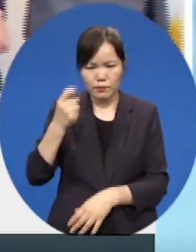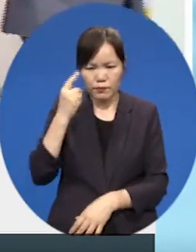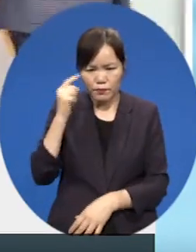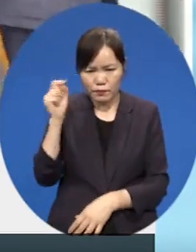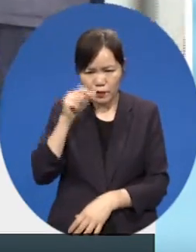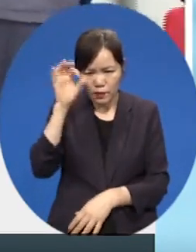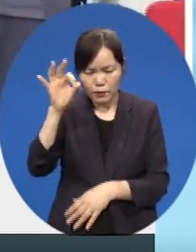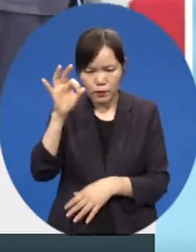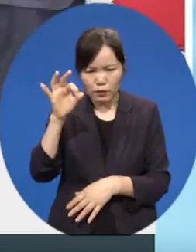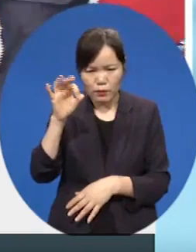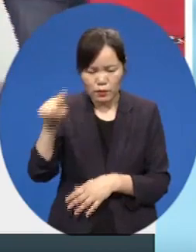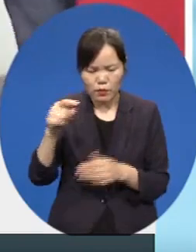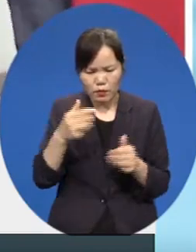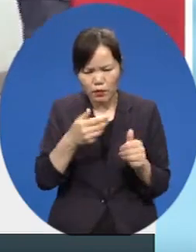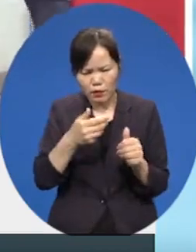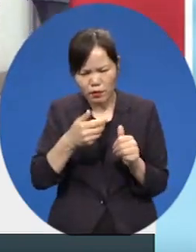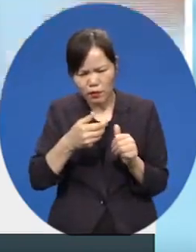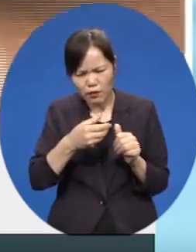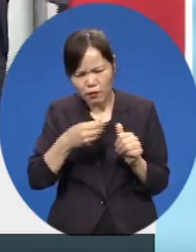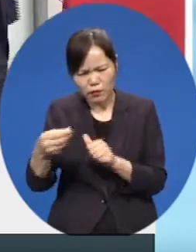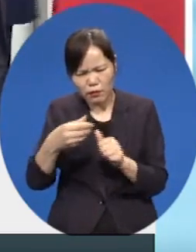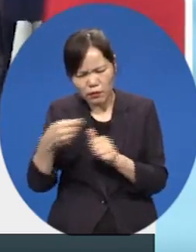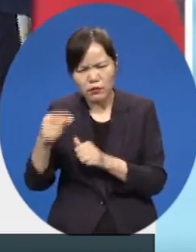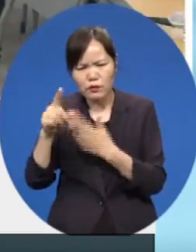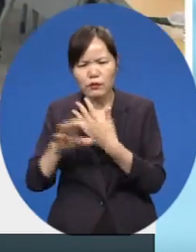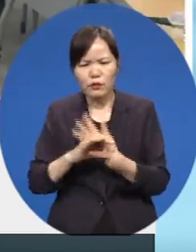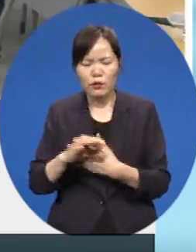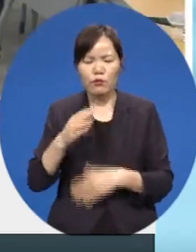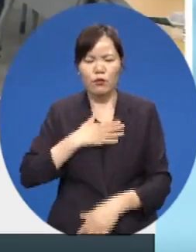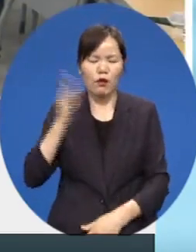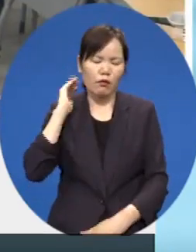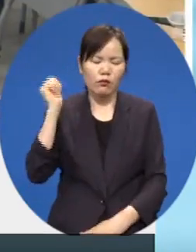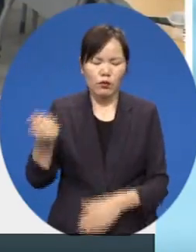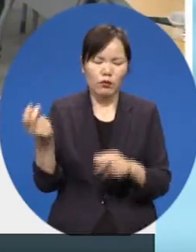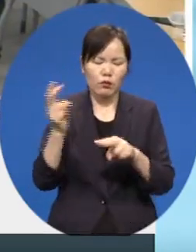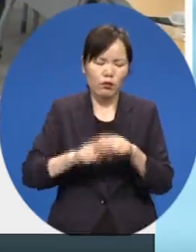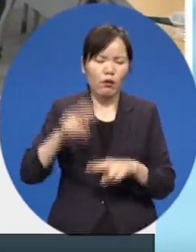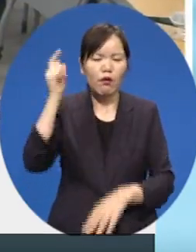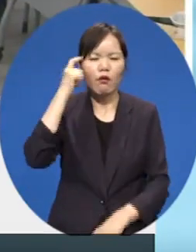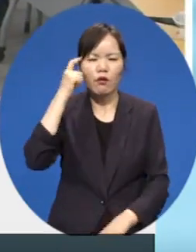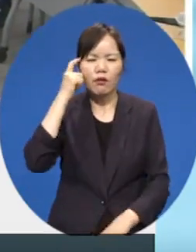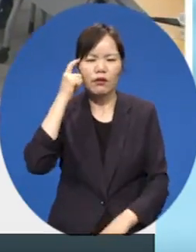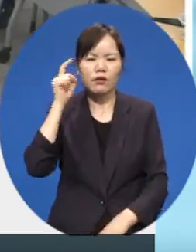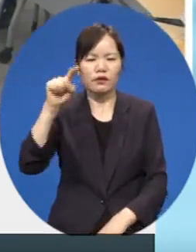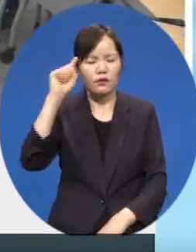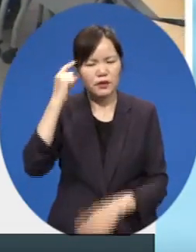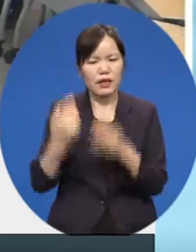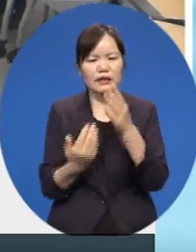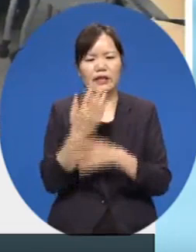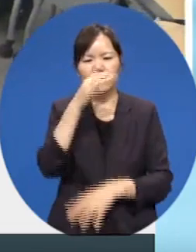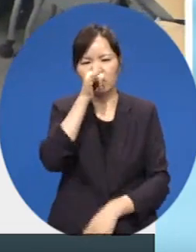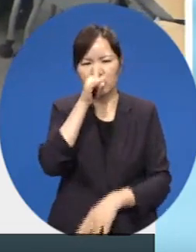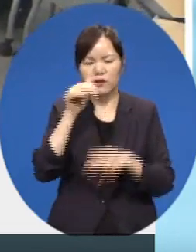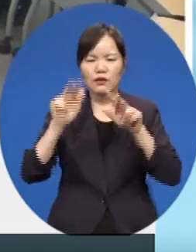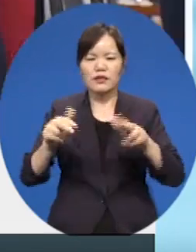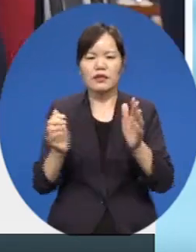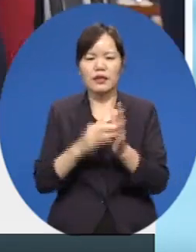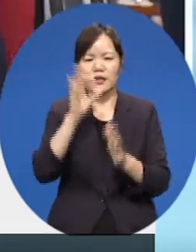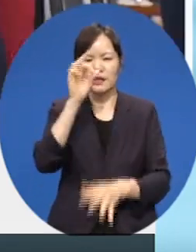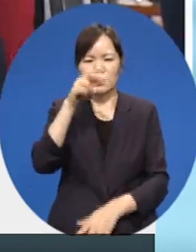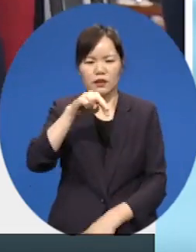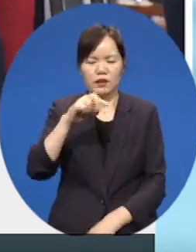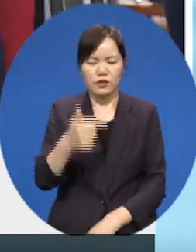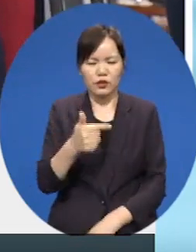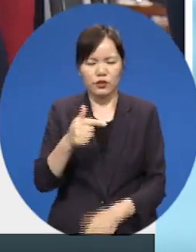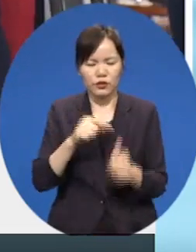국민의힘에 끌려다닌다면 대통령 왜 될까? 내가 대통령 왜 되나? 이런 생각이 들 수도 있다는 거죠. 이제까지 윤석열이라고 하는 사람이